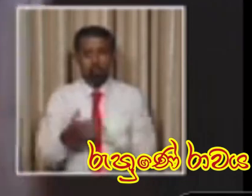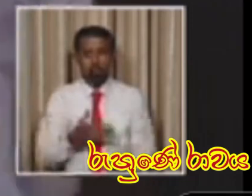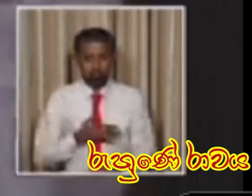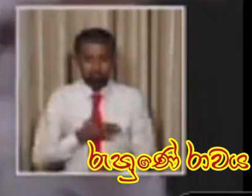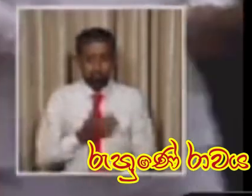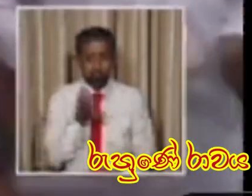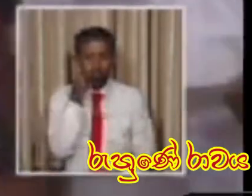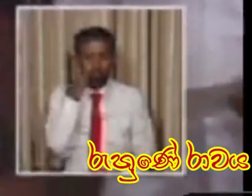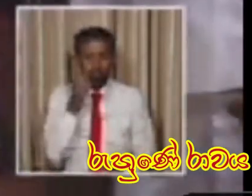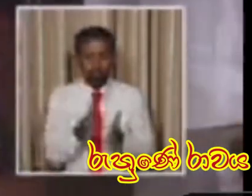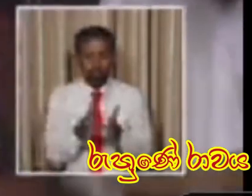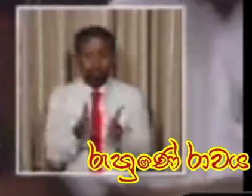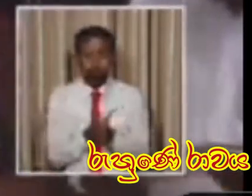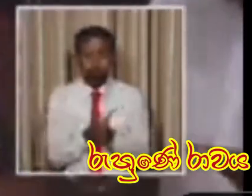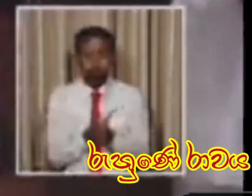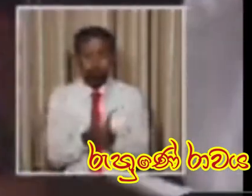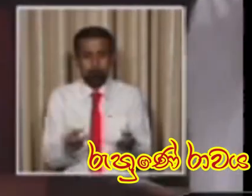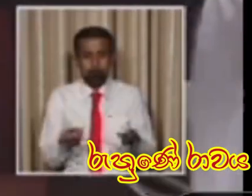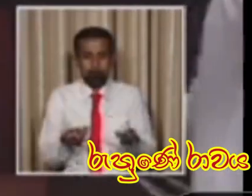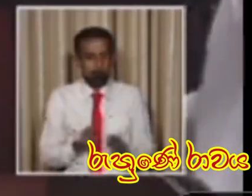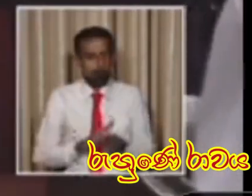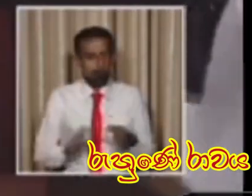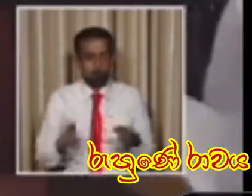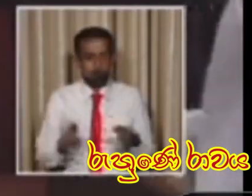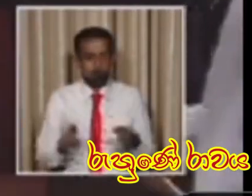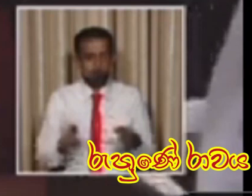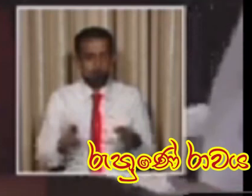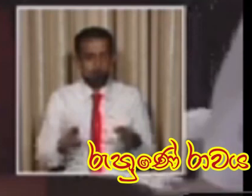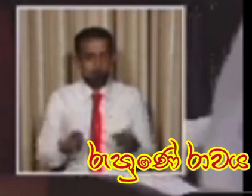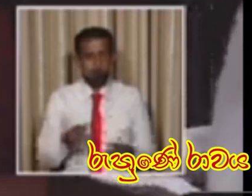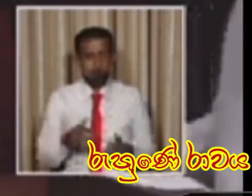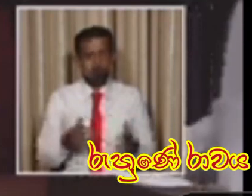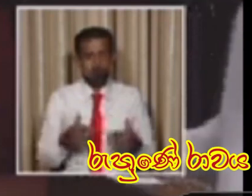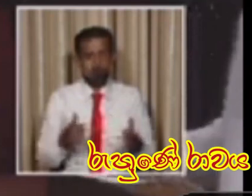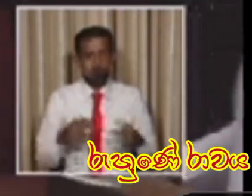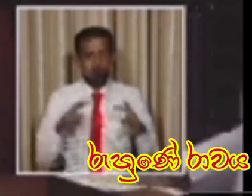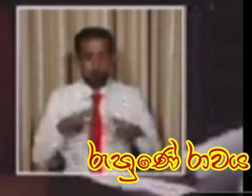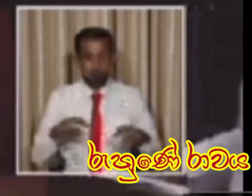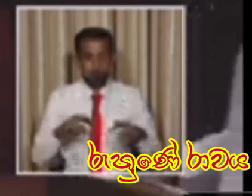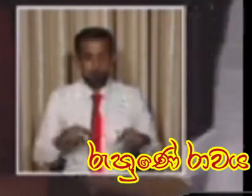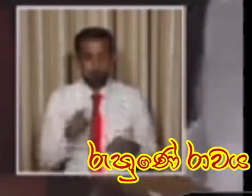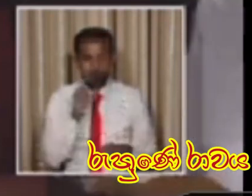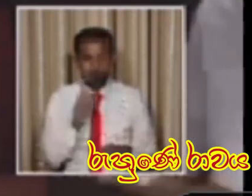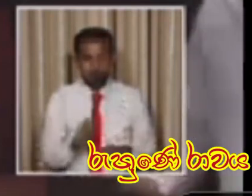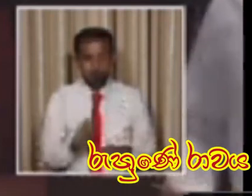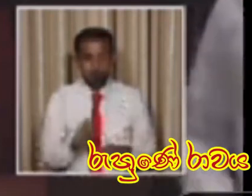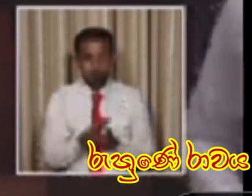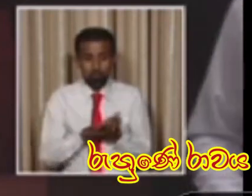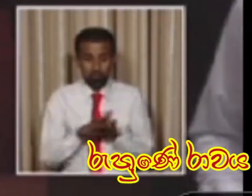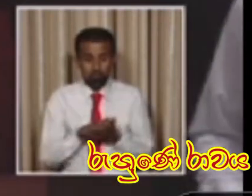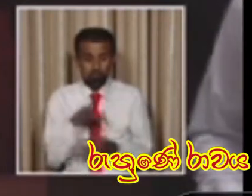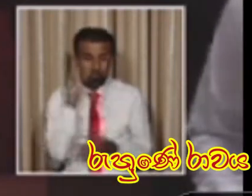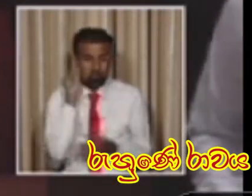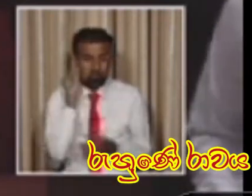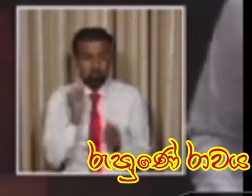යෝජනාව බ්‍රහස්පතින්දාට මේක ගේන එක නොවේයි කරුණා කරලා මේක තවදුරටත් පරිශීලනය කරලා කරුණු කාරණා අවබෝධ කරගෙන